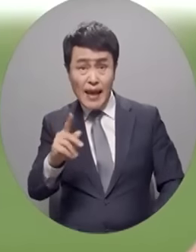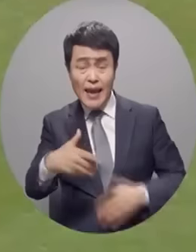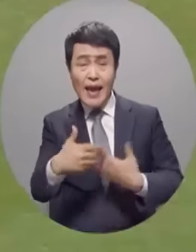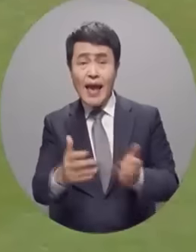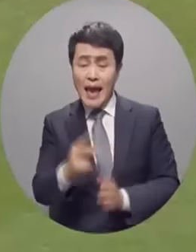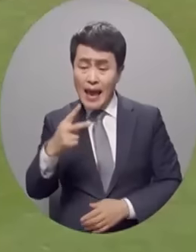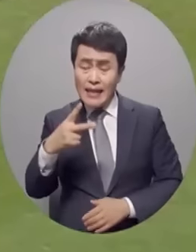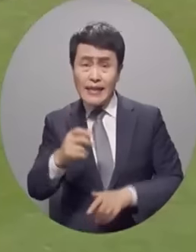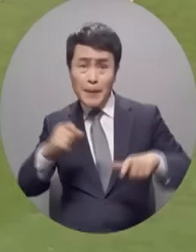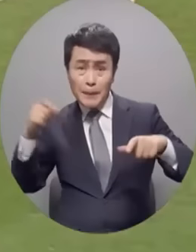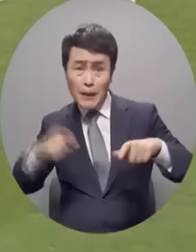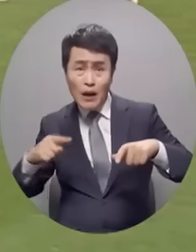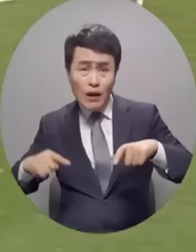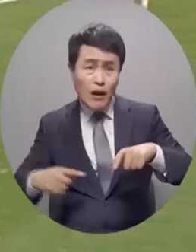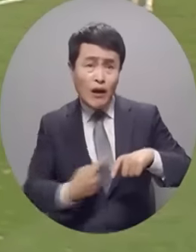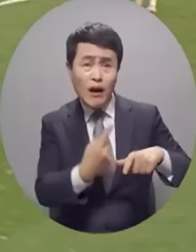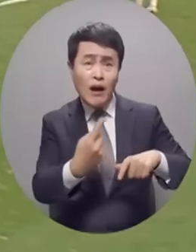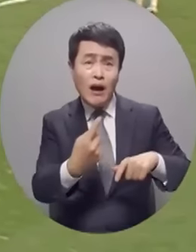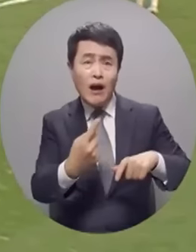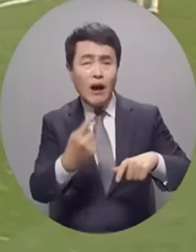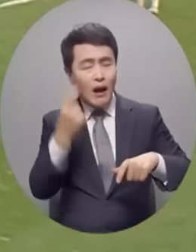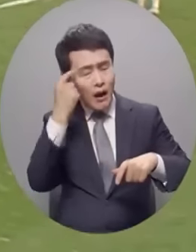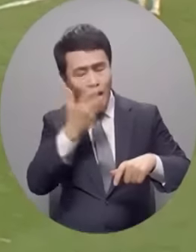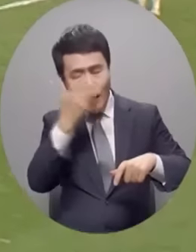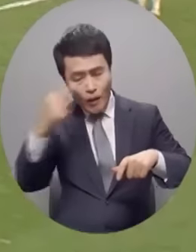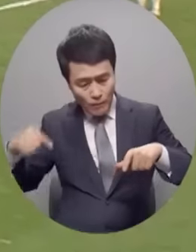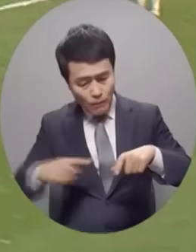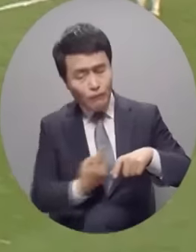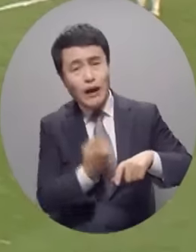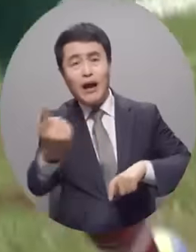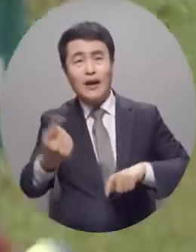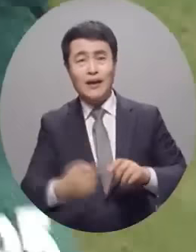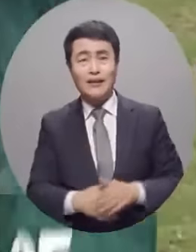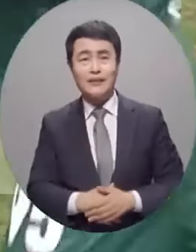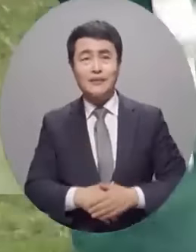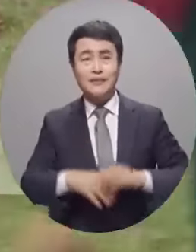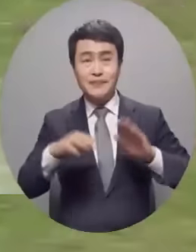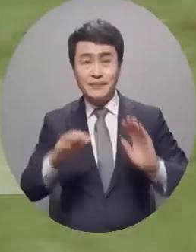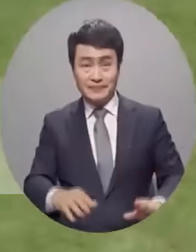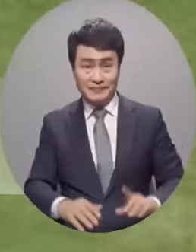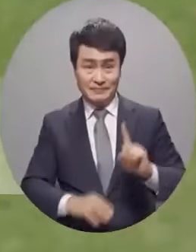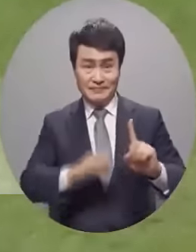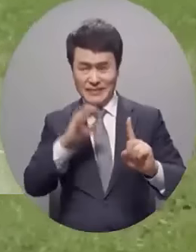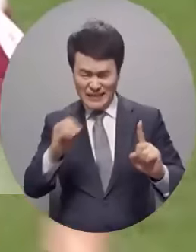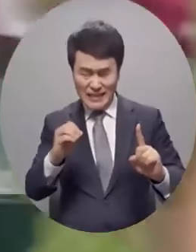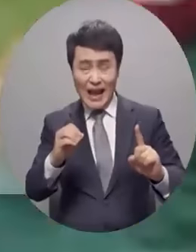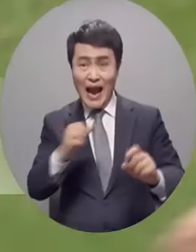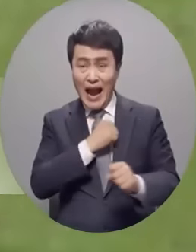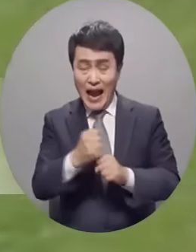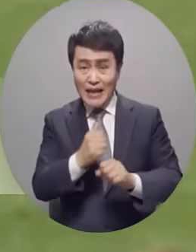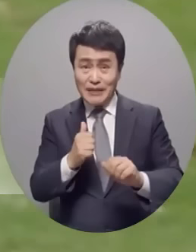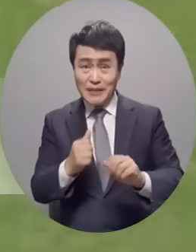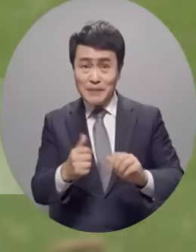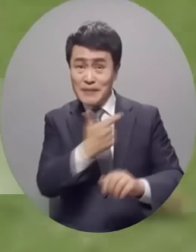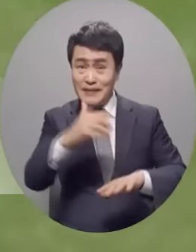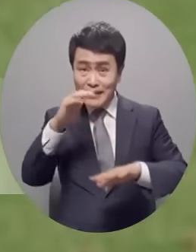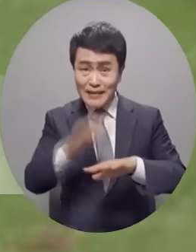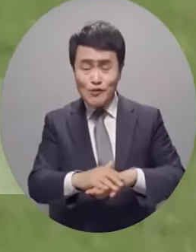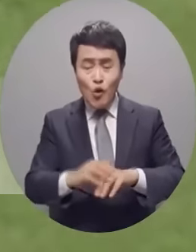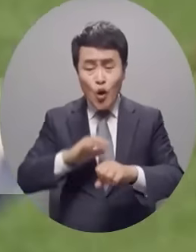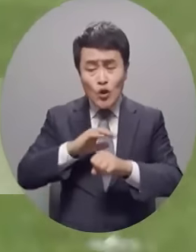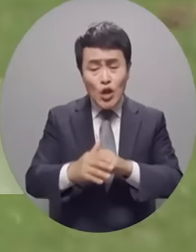슛이 골대를 맞고 상상하기 힘든 각도로 튀어나갔습니다. 1-0 극적인 승리를 거둔 대전은